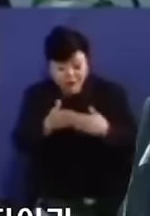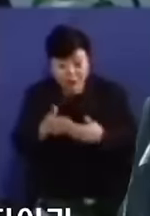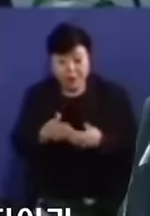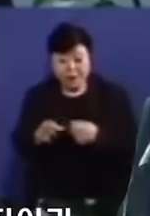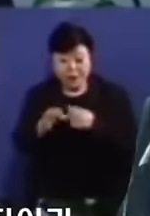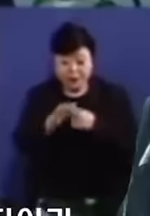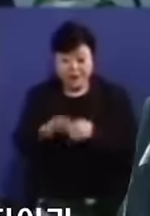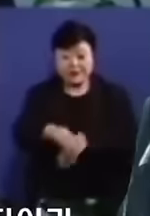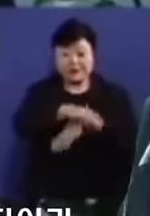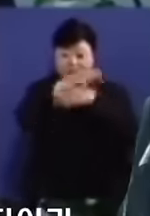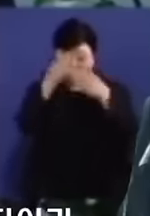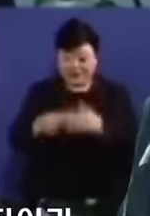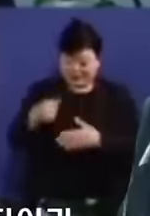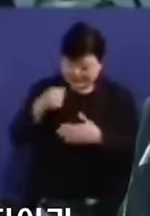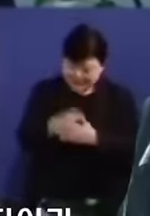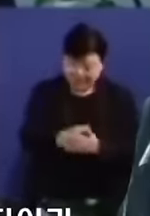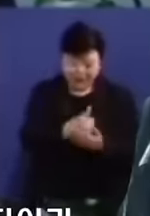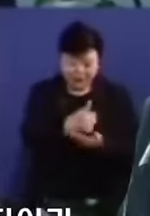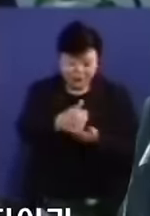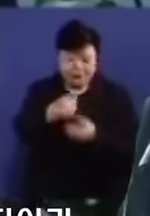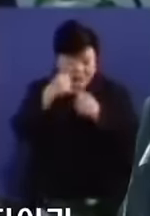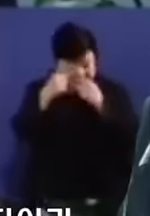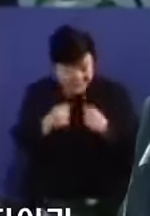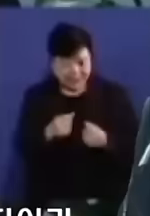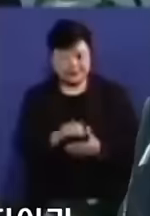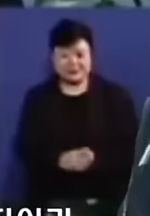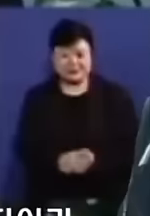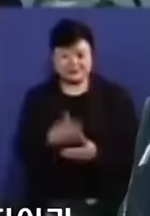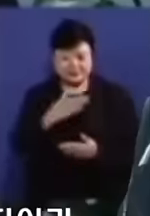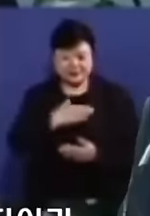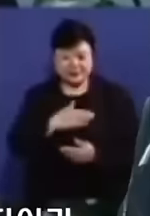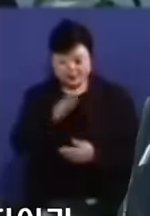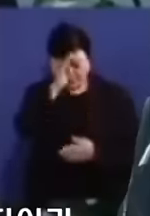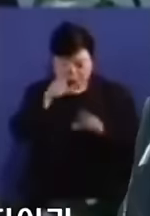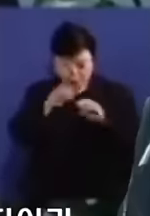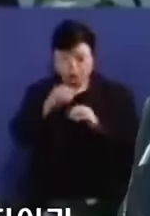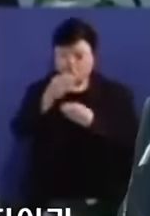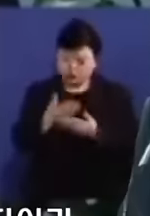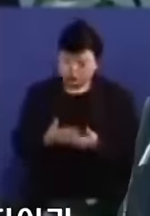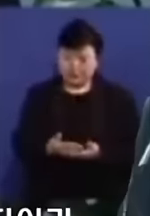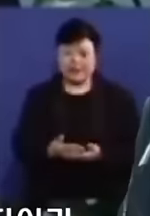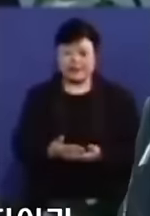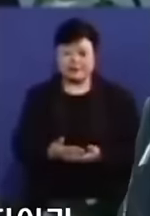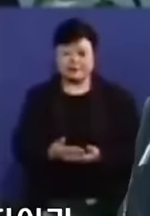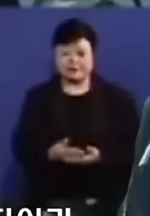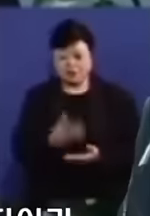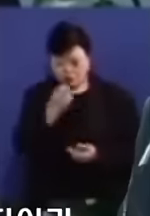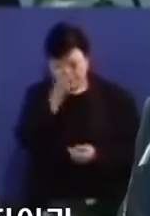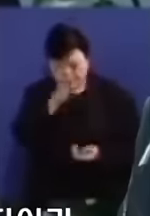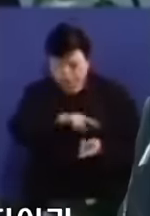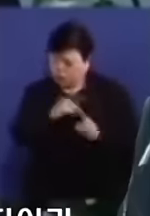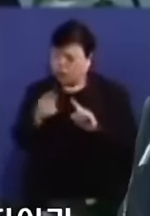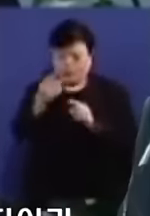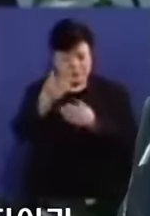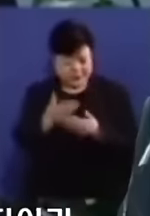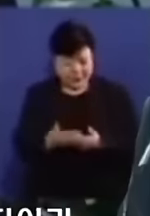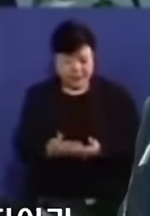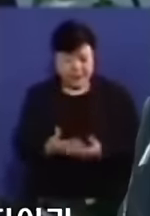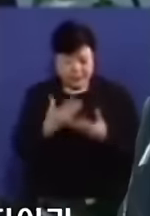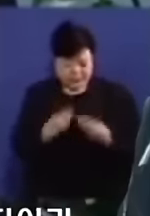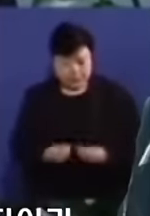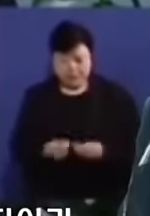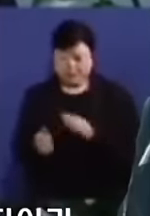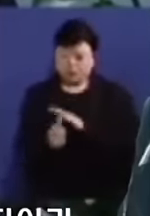체험했으면 담대하게 주님이 살아계셔서 나를 병에서 고쳤습니다. 우울증에서 치료했습니다.